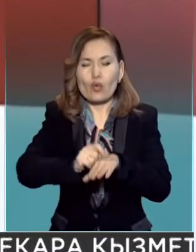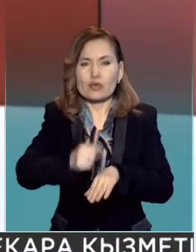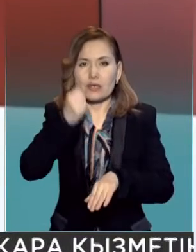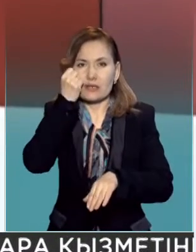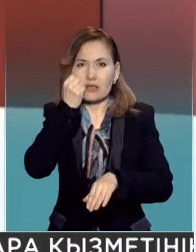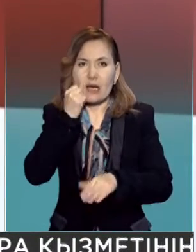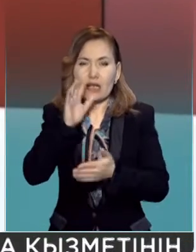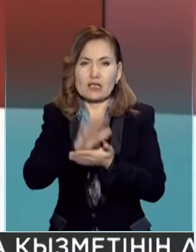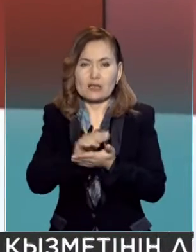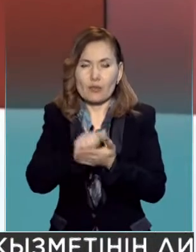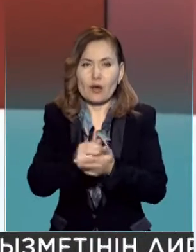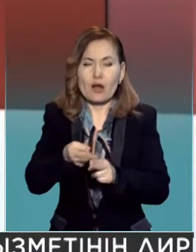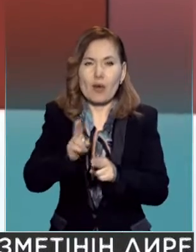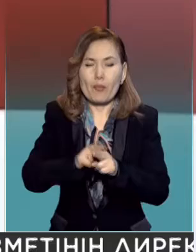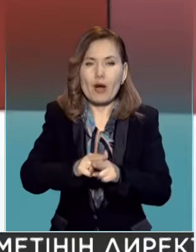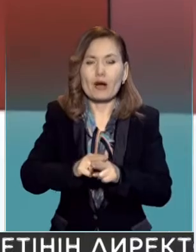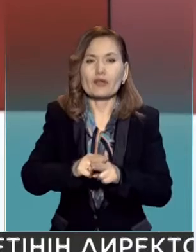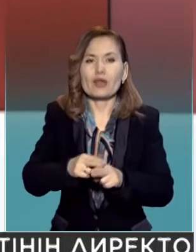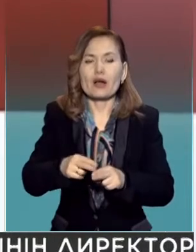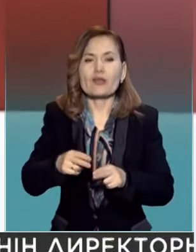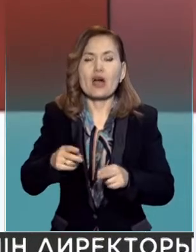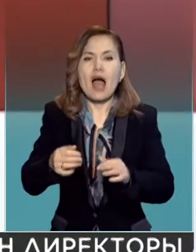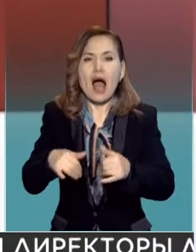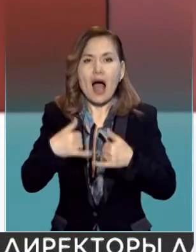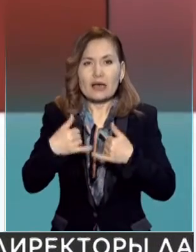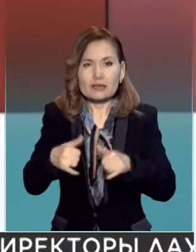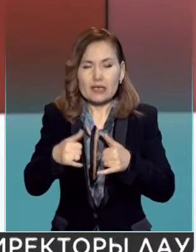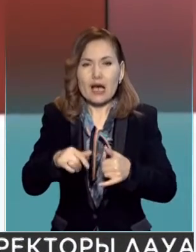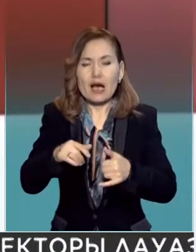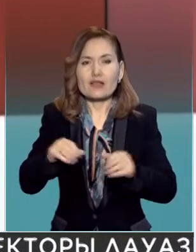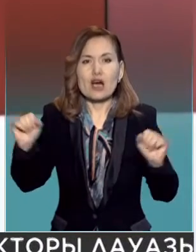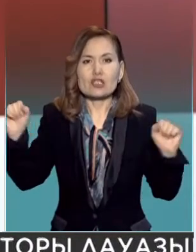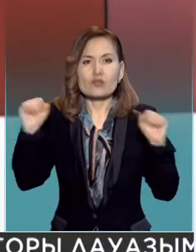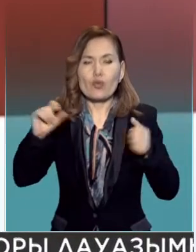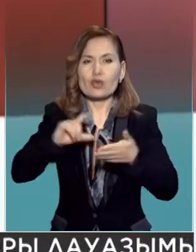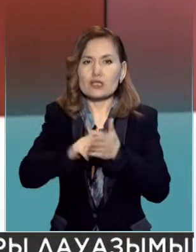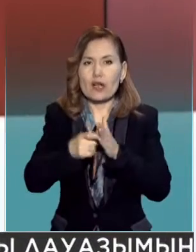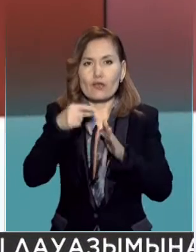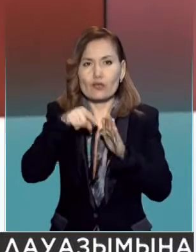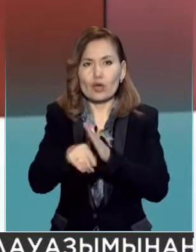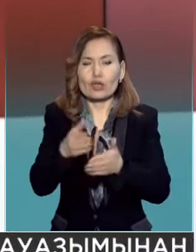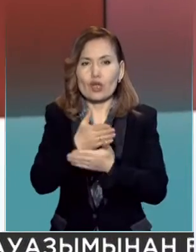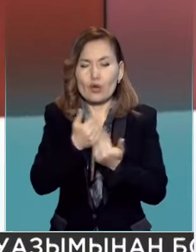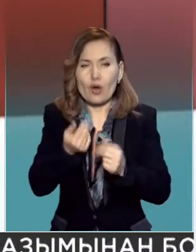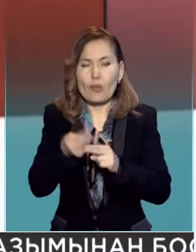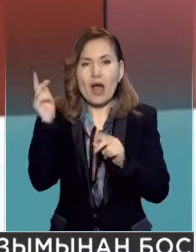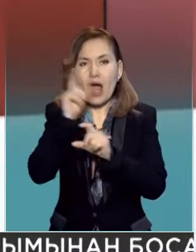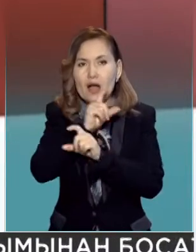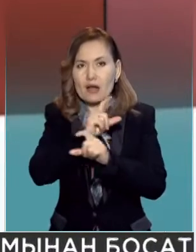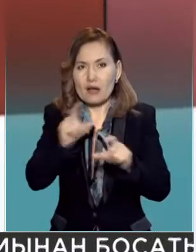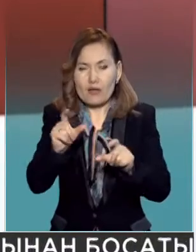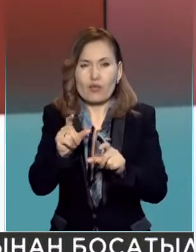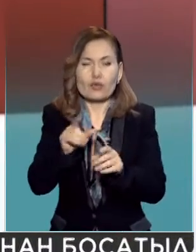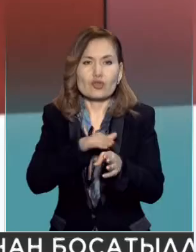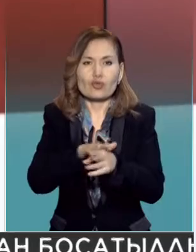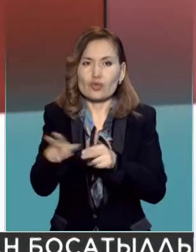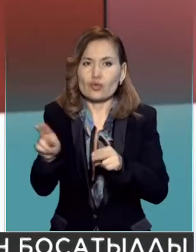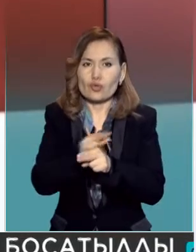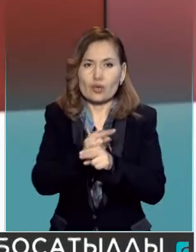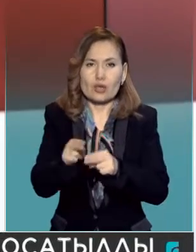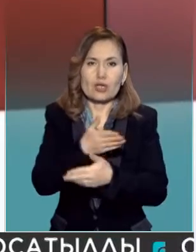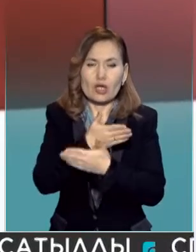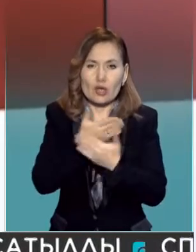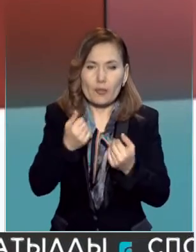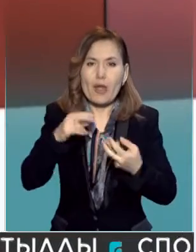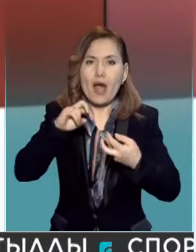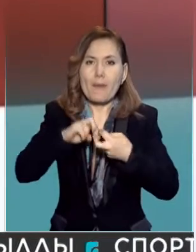мен асхана тіпті жуынатын бөлмеде қарастырылмаған. Әрі лицейдің 10 шақты жылдан бері бірде бір рет күрделі жөндеуден өтпегені